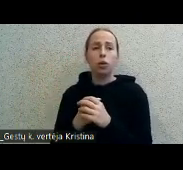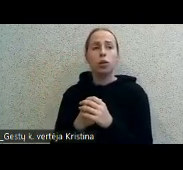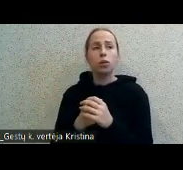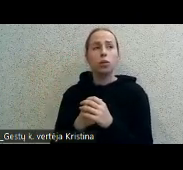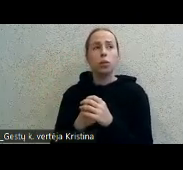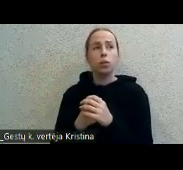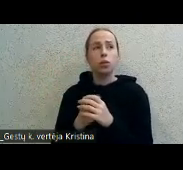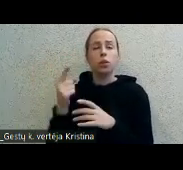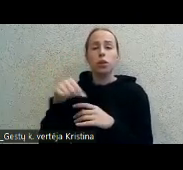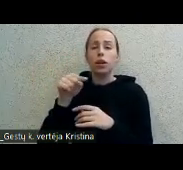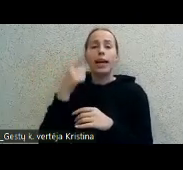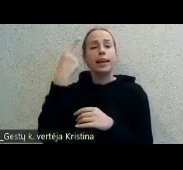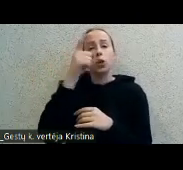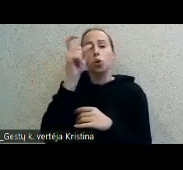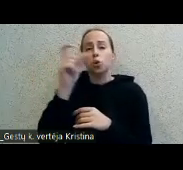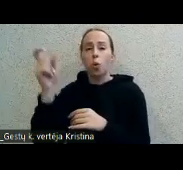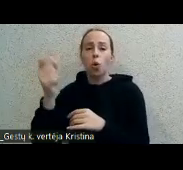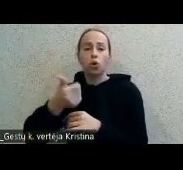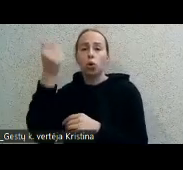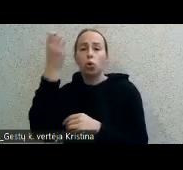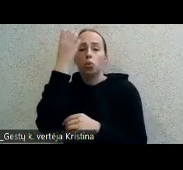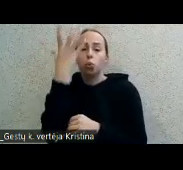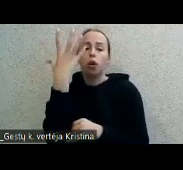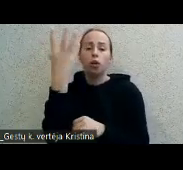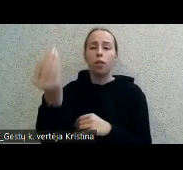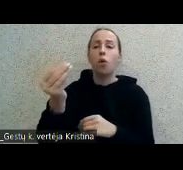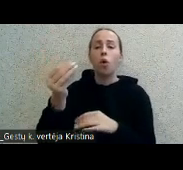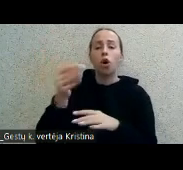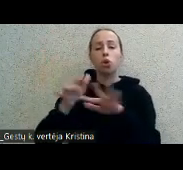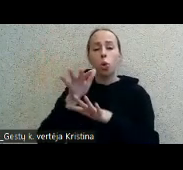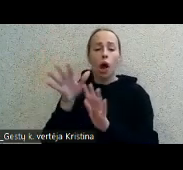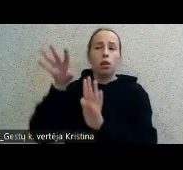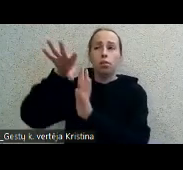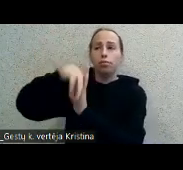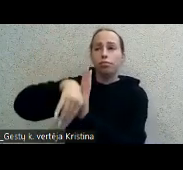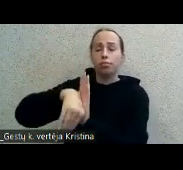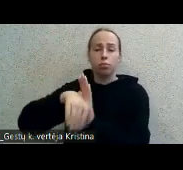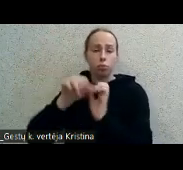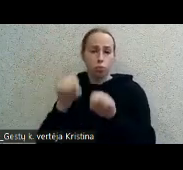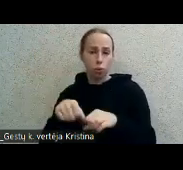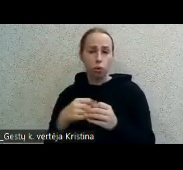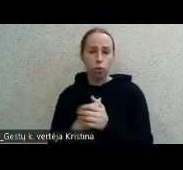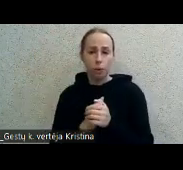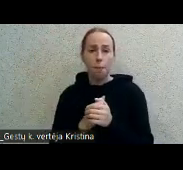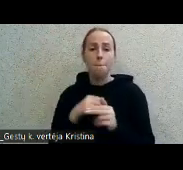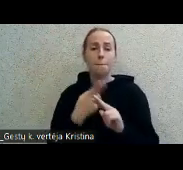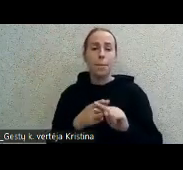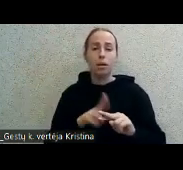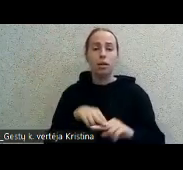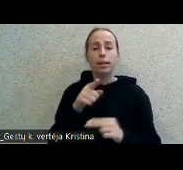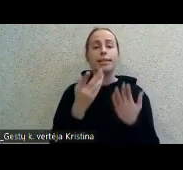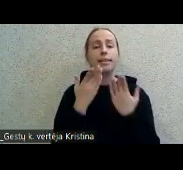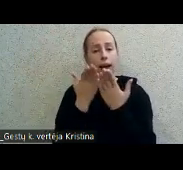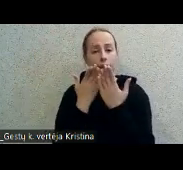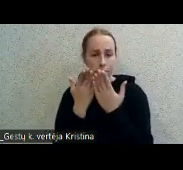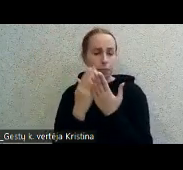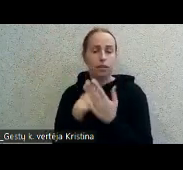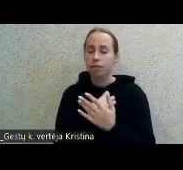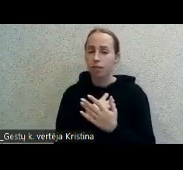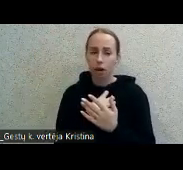supranta kitus žmonės, geriau sugeba įsijausti jų padėtis. Taigi skaitimas yra labai svarbus dalykas